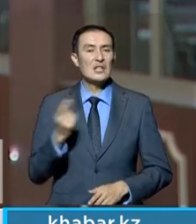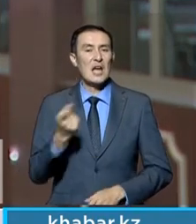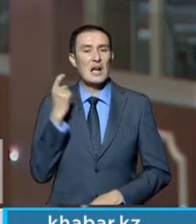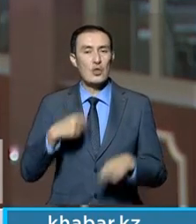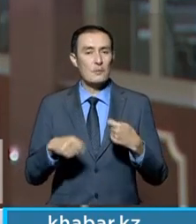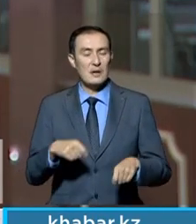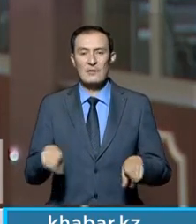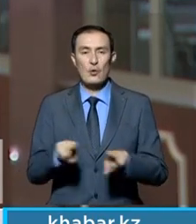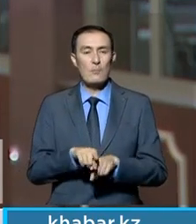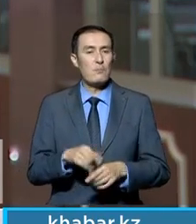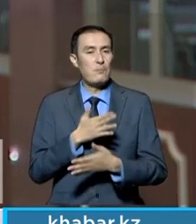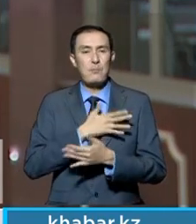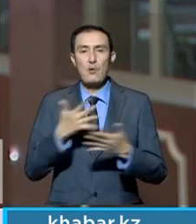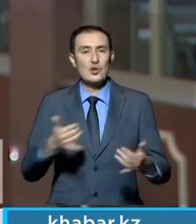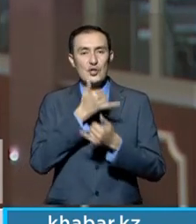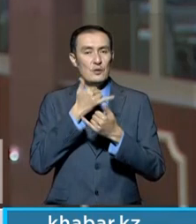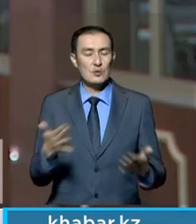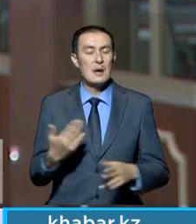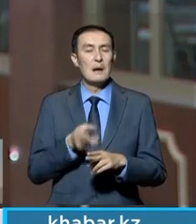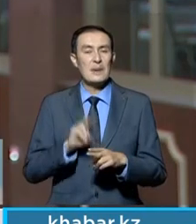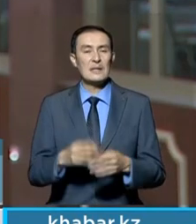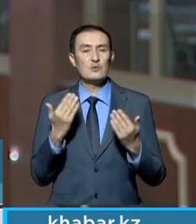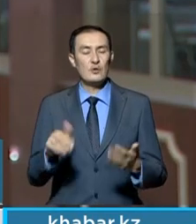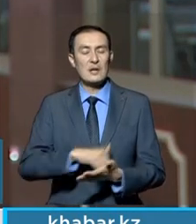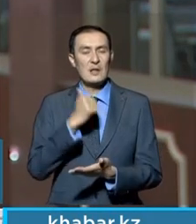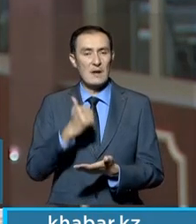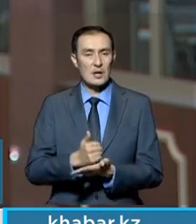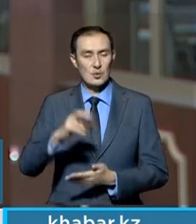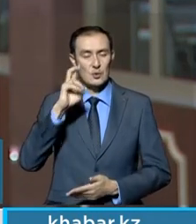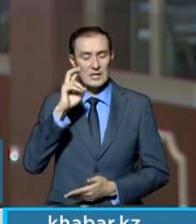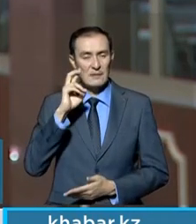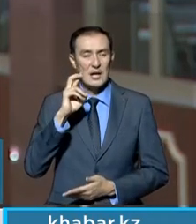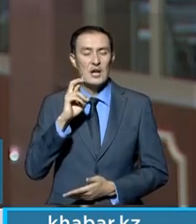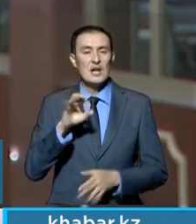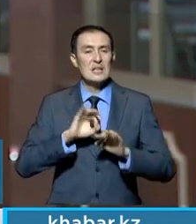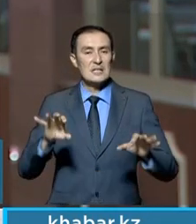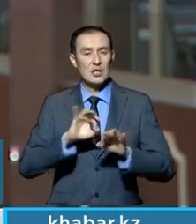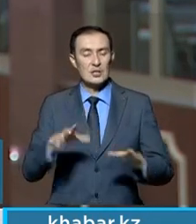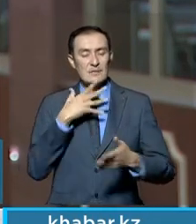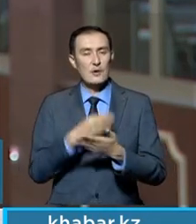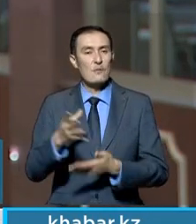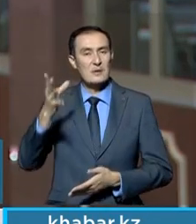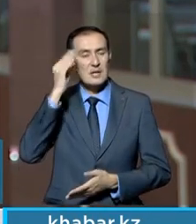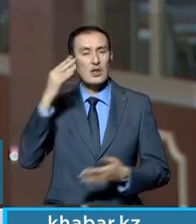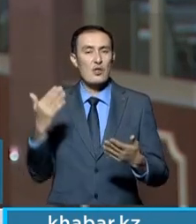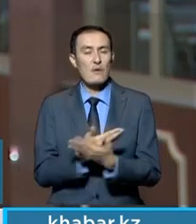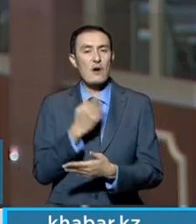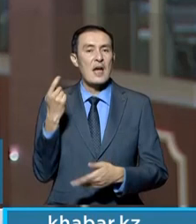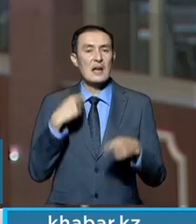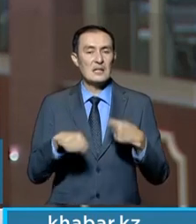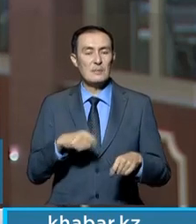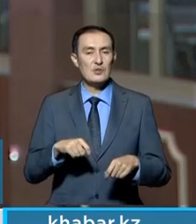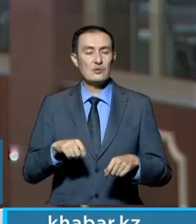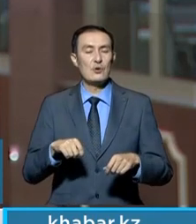экономика оставаться больше не может. Поэтому сегодня глава государства четко изложил свое видение на новую экономическую